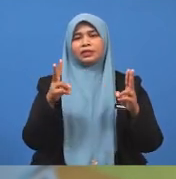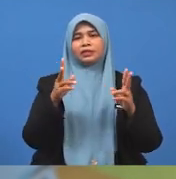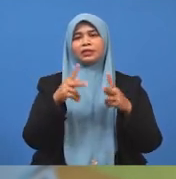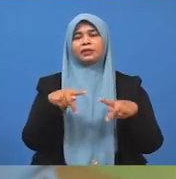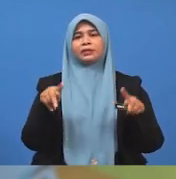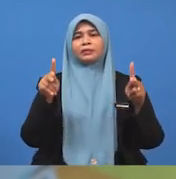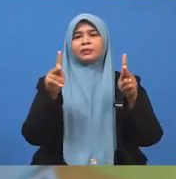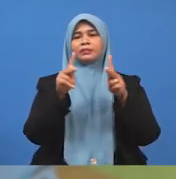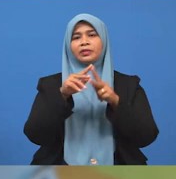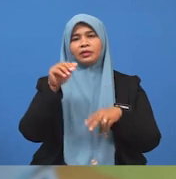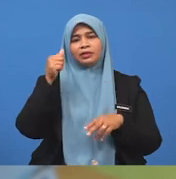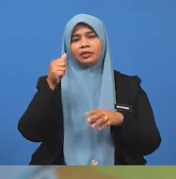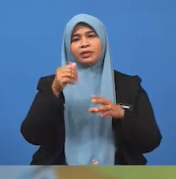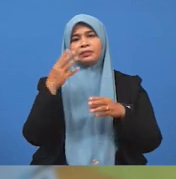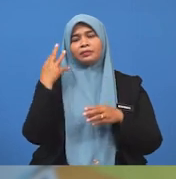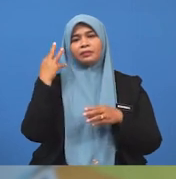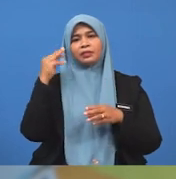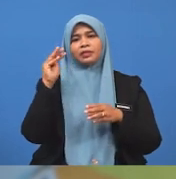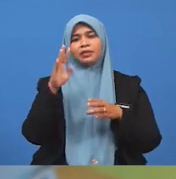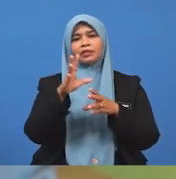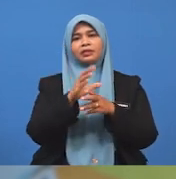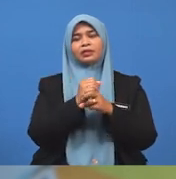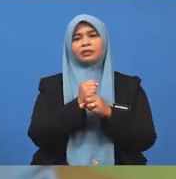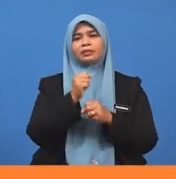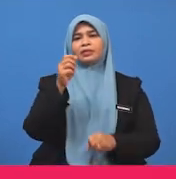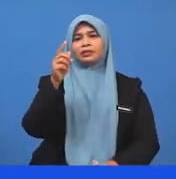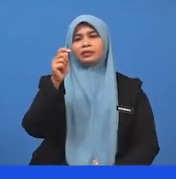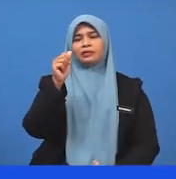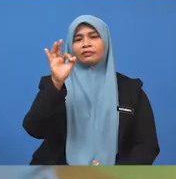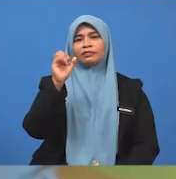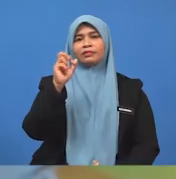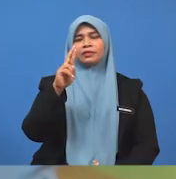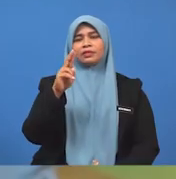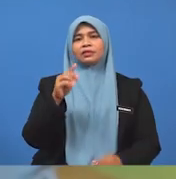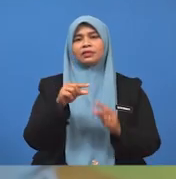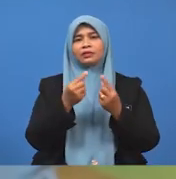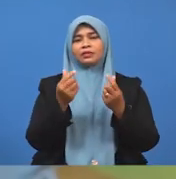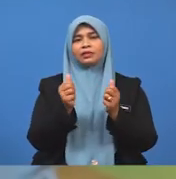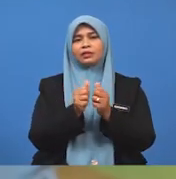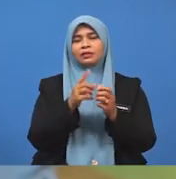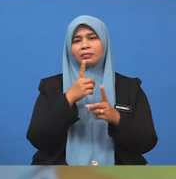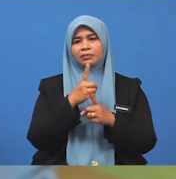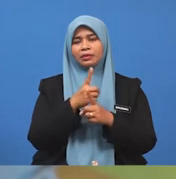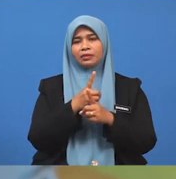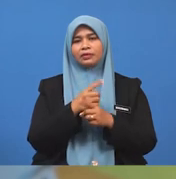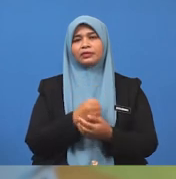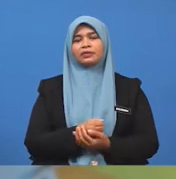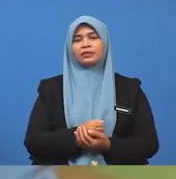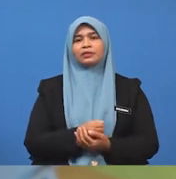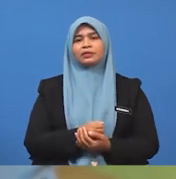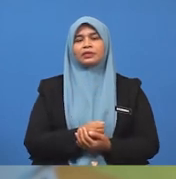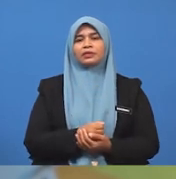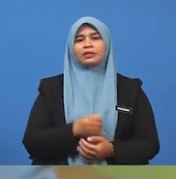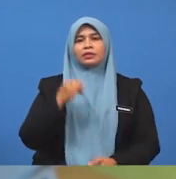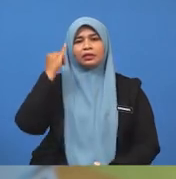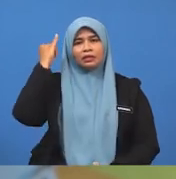mereka dapat menafsirkan Alqur'an dengan betul dan tepat muda sekalian Ilmu